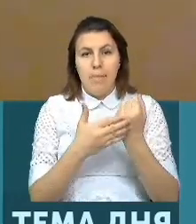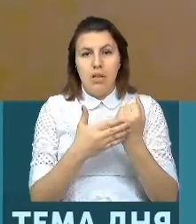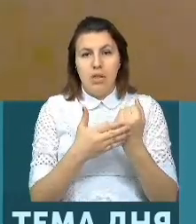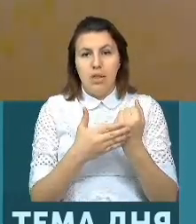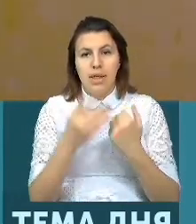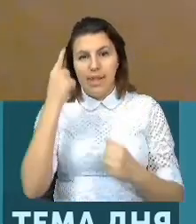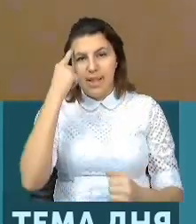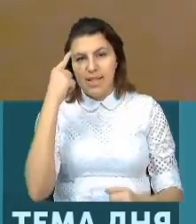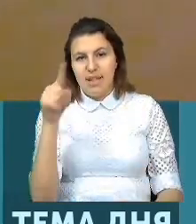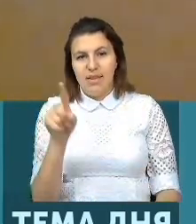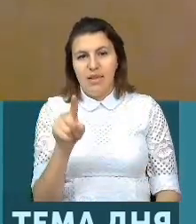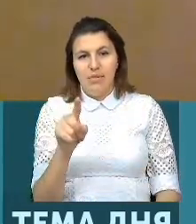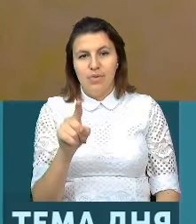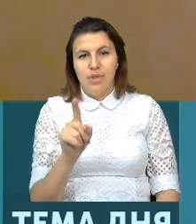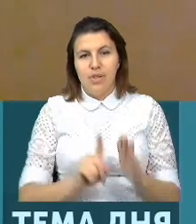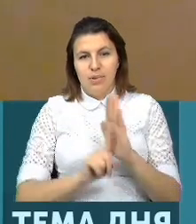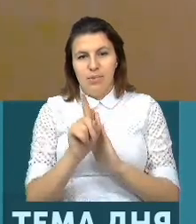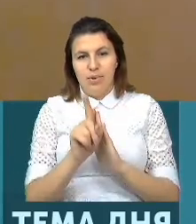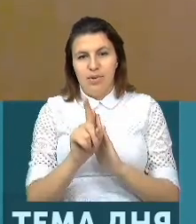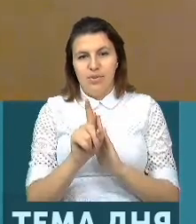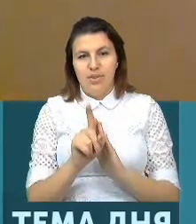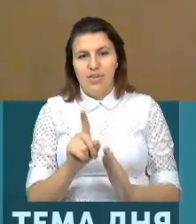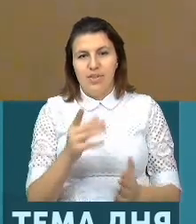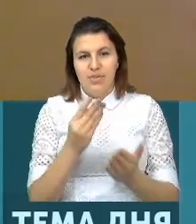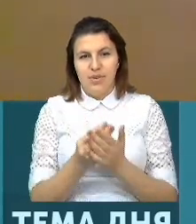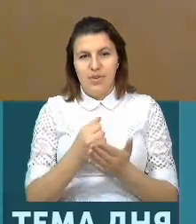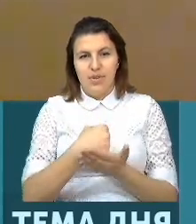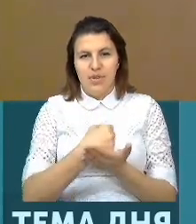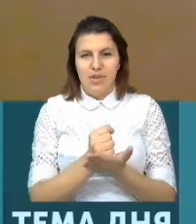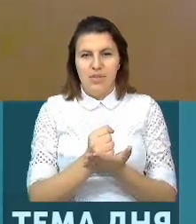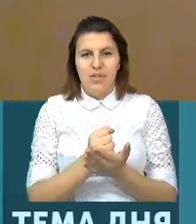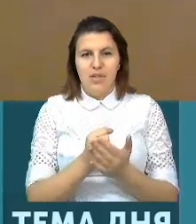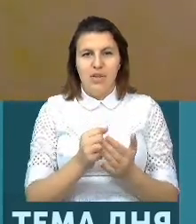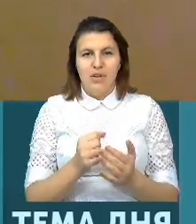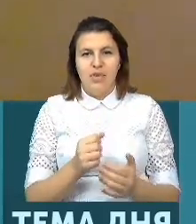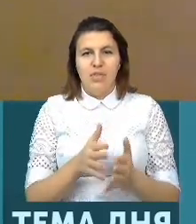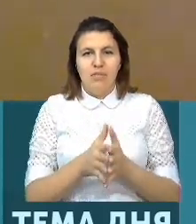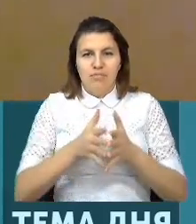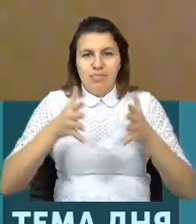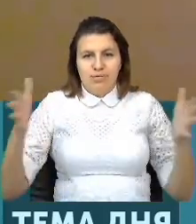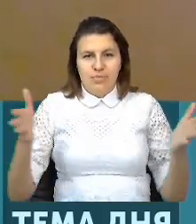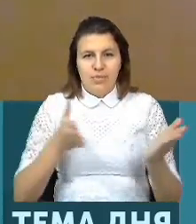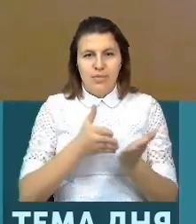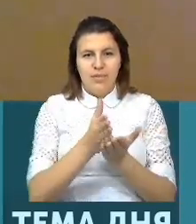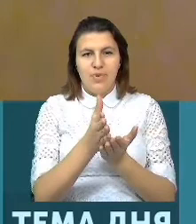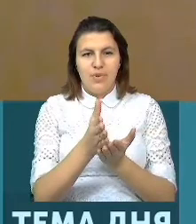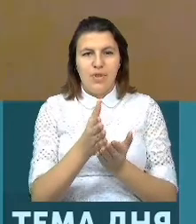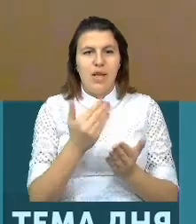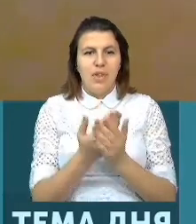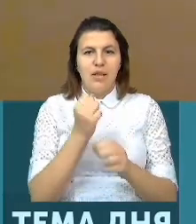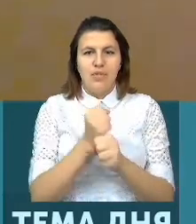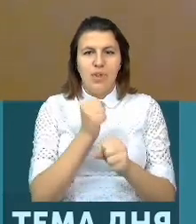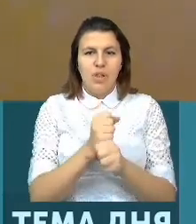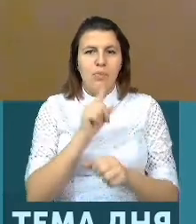ініціативу і започаткували, тобто свою ініціативу, розвивши інфраструктуру для створення молодіжних просторів